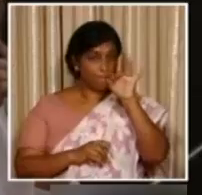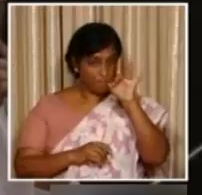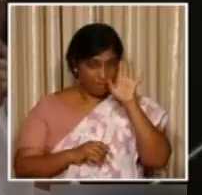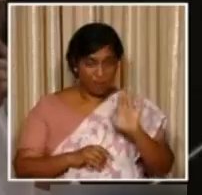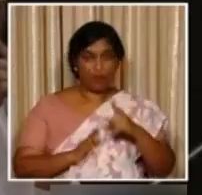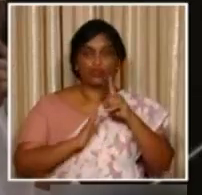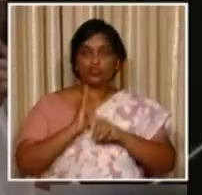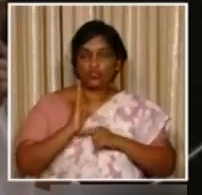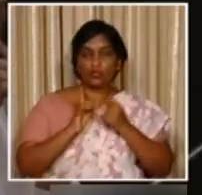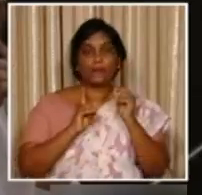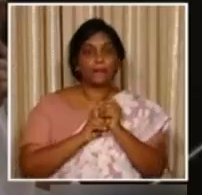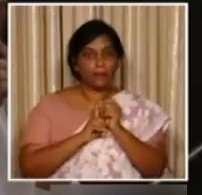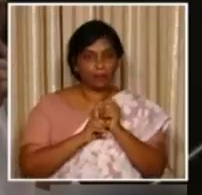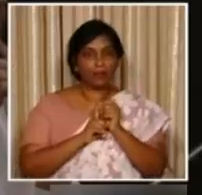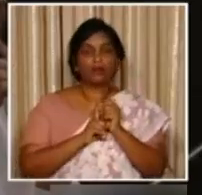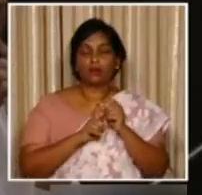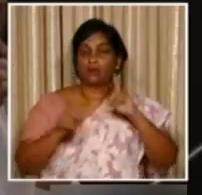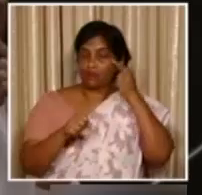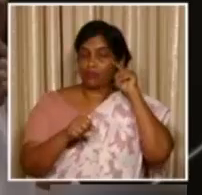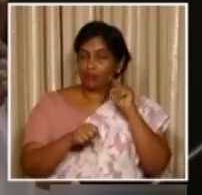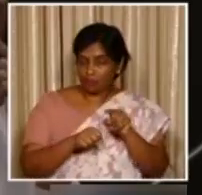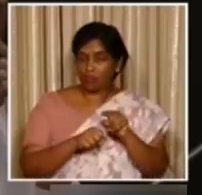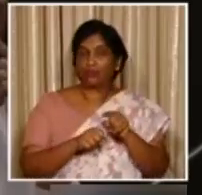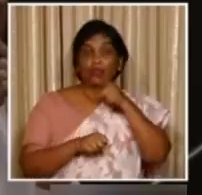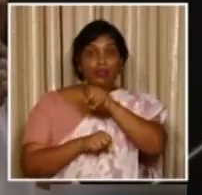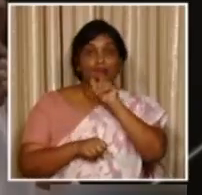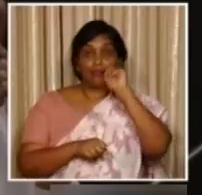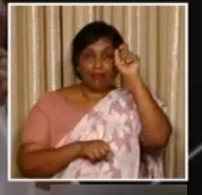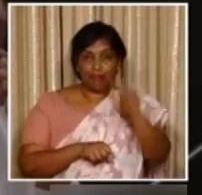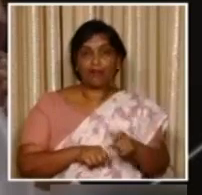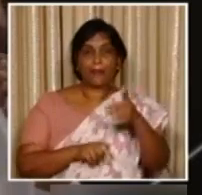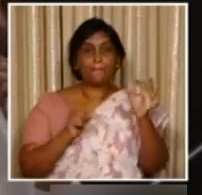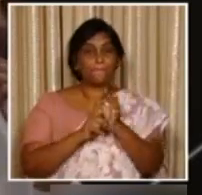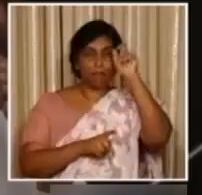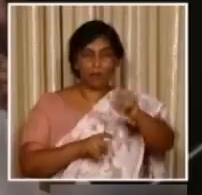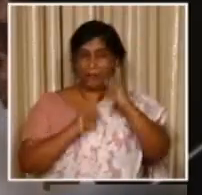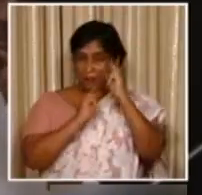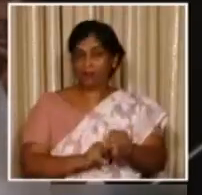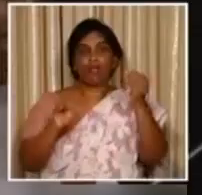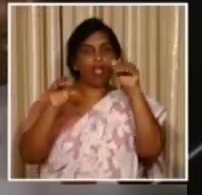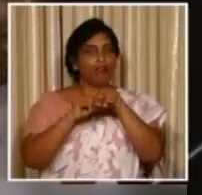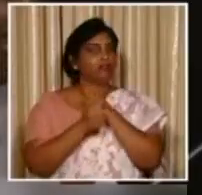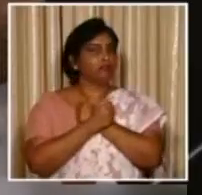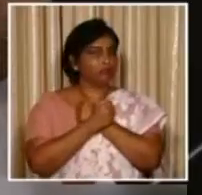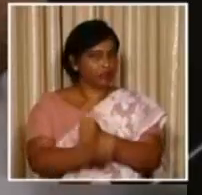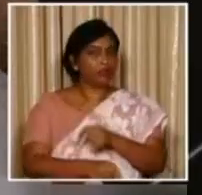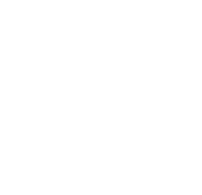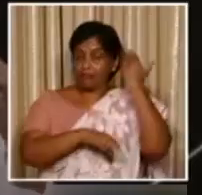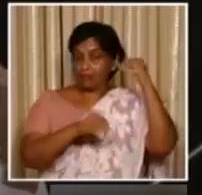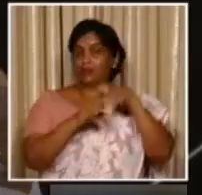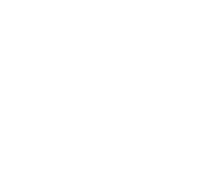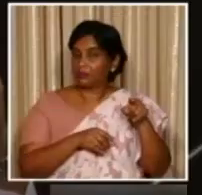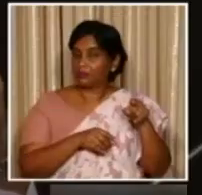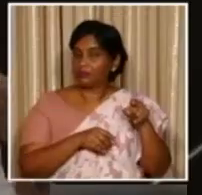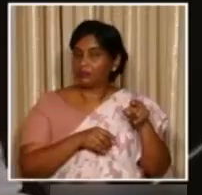පහළවෙනකොට ජෝසප් පරාසිම් ගම් ඝාතනය සම්බන්ධව ඔය කියන මිනිස්සයා ඔය පිල්ලයන් කියන මිනිමරුවා හිටියා ඇතුලේ. එතකොට ඒ කාලේ තමයි